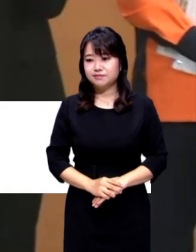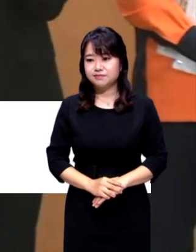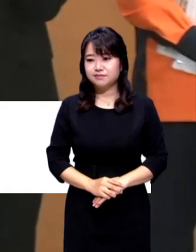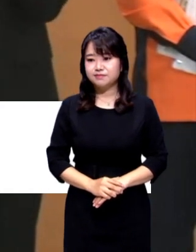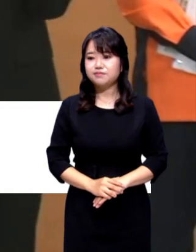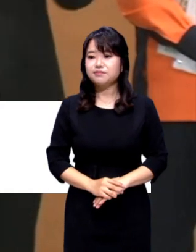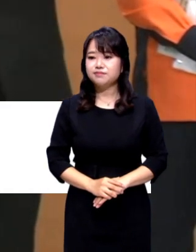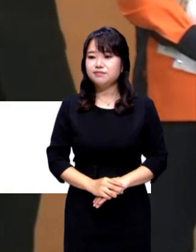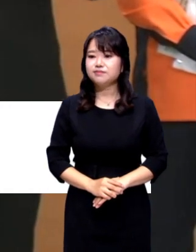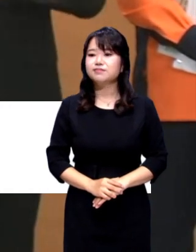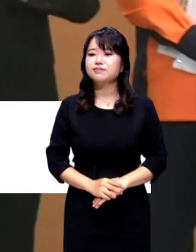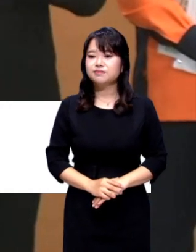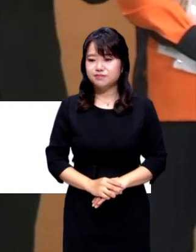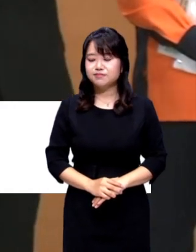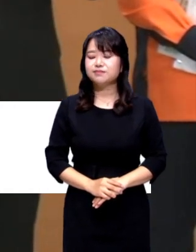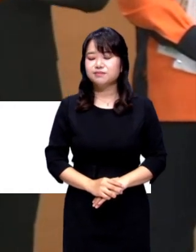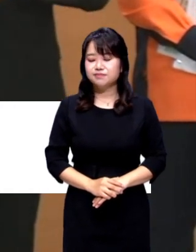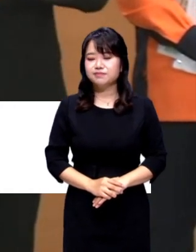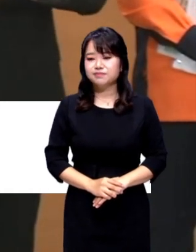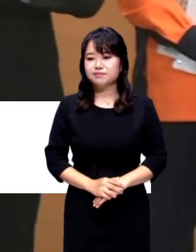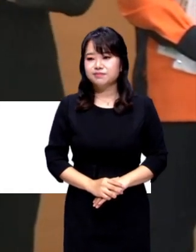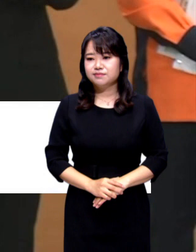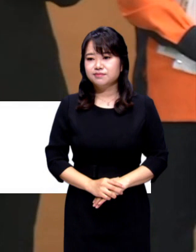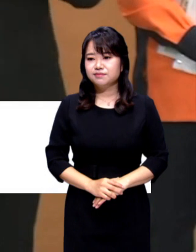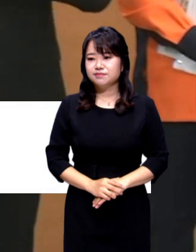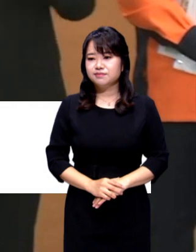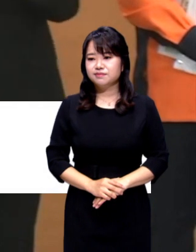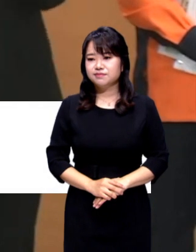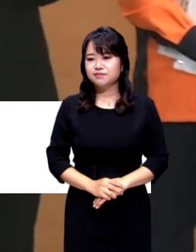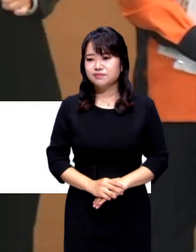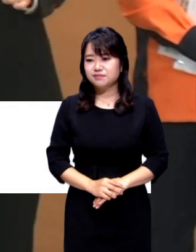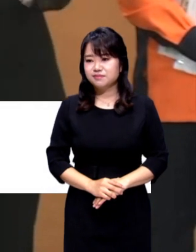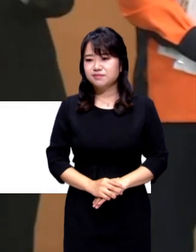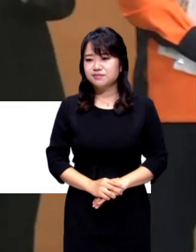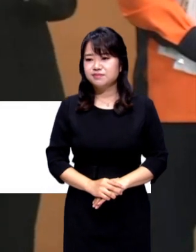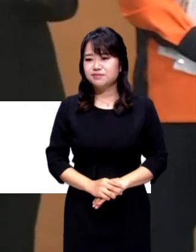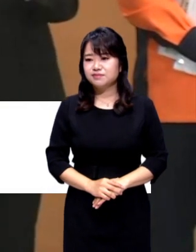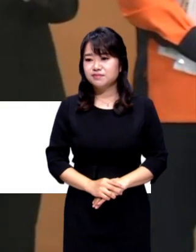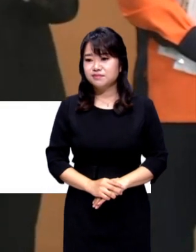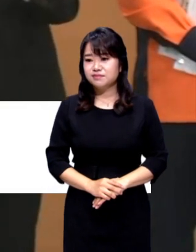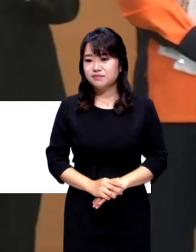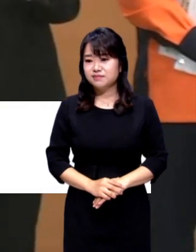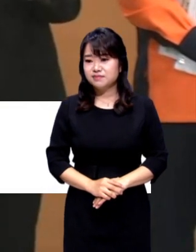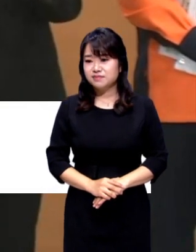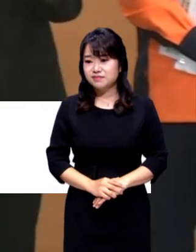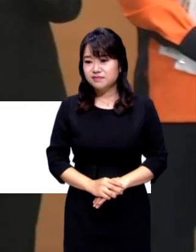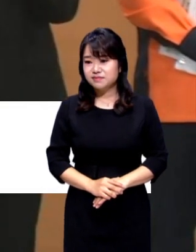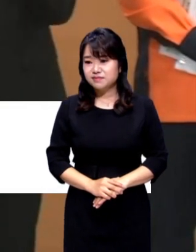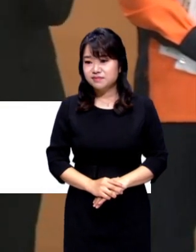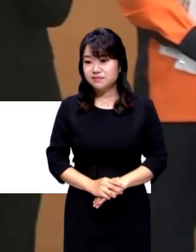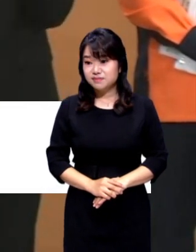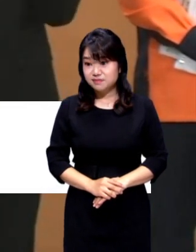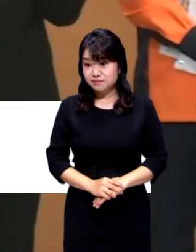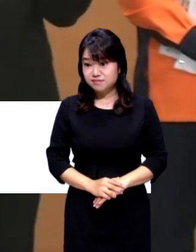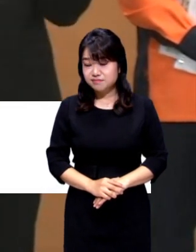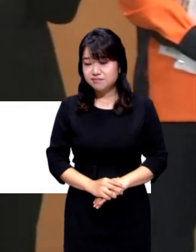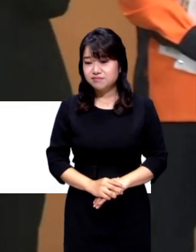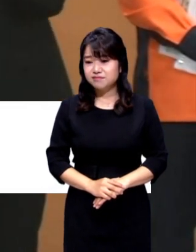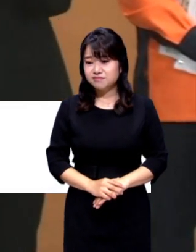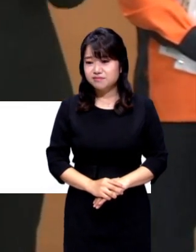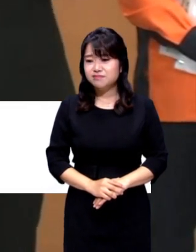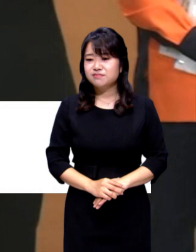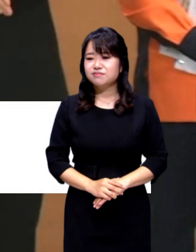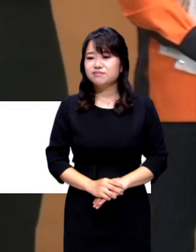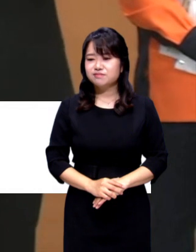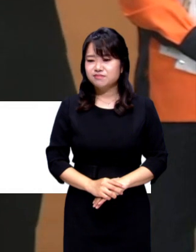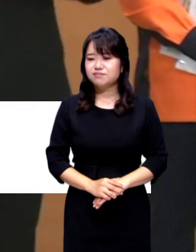그래서 좀 늦어 저희가 이제 지시를 했는데도 불구하고 조금 늦게 아직 이제 재난문자를 발송이 안